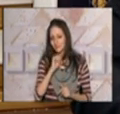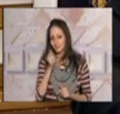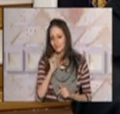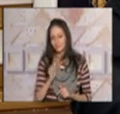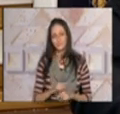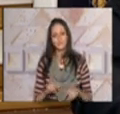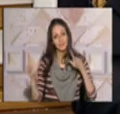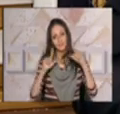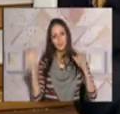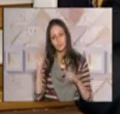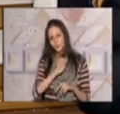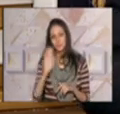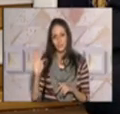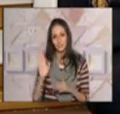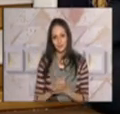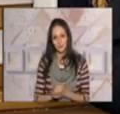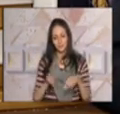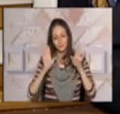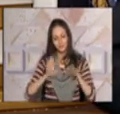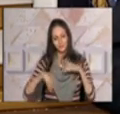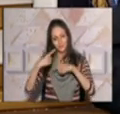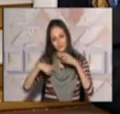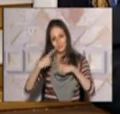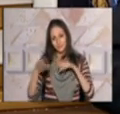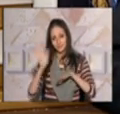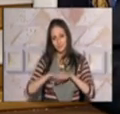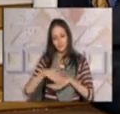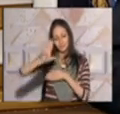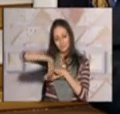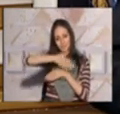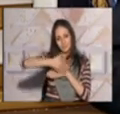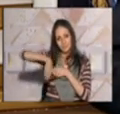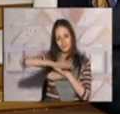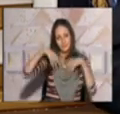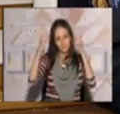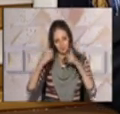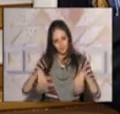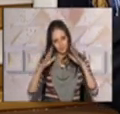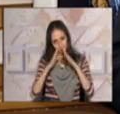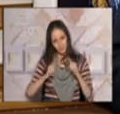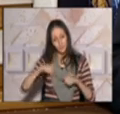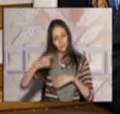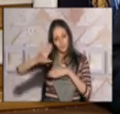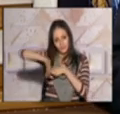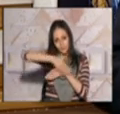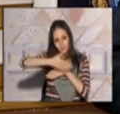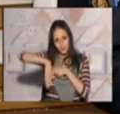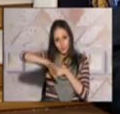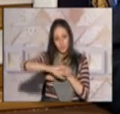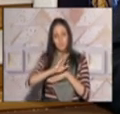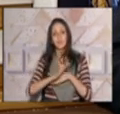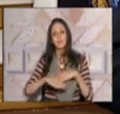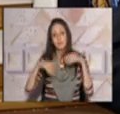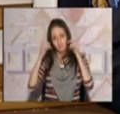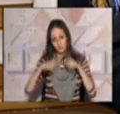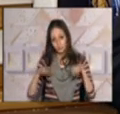تلفزيون الشعب. النهاردة هنتكلم على خطة الدولة المصرية واستراتيجية الدولة المصرية للتنمية